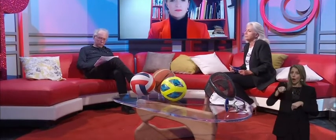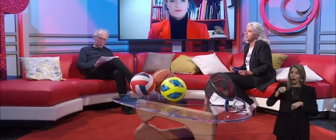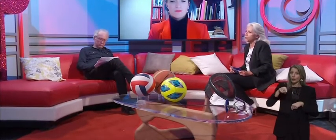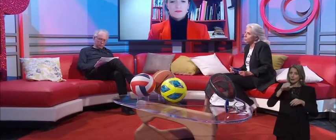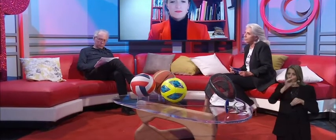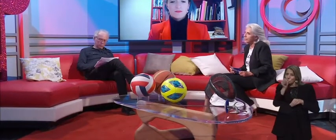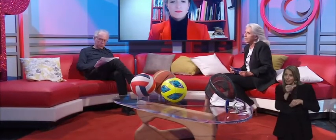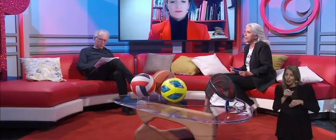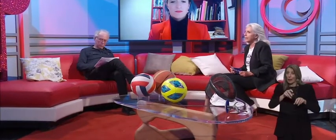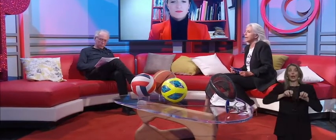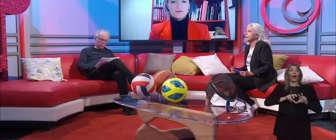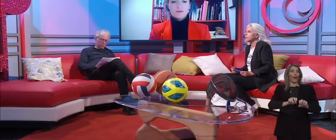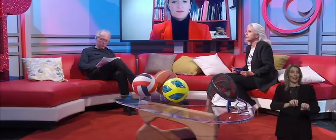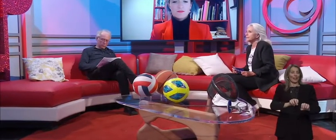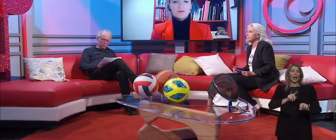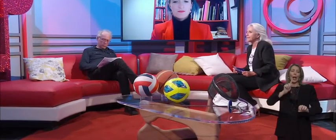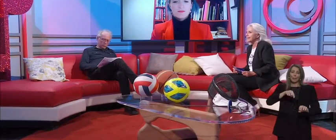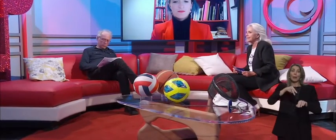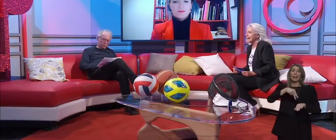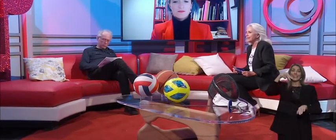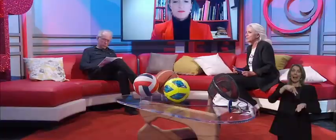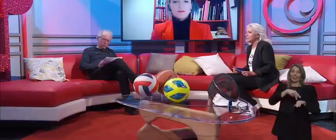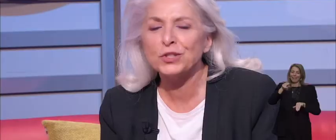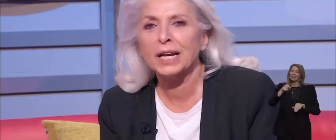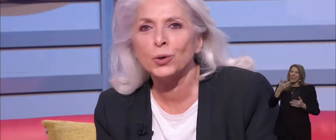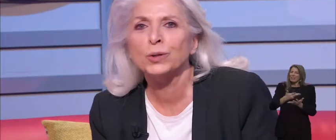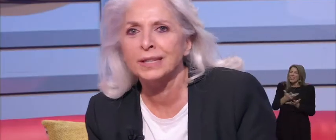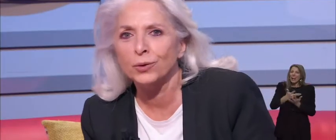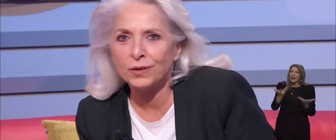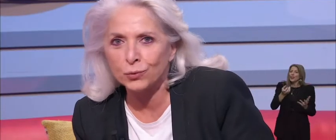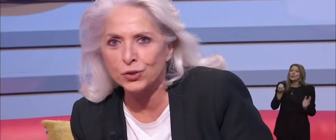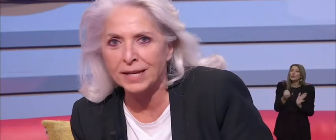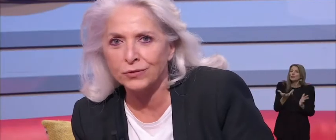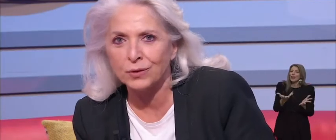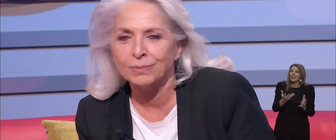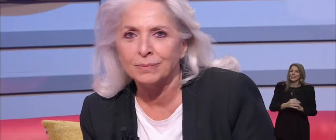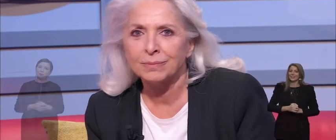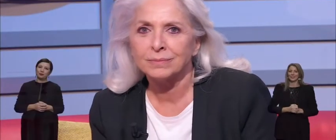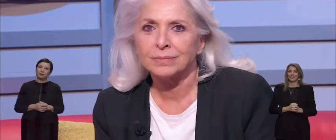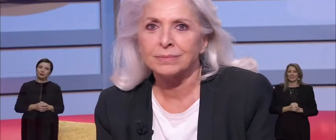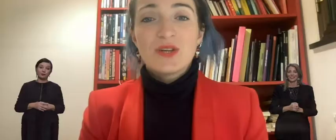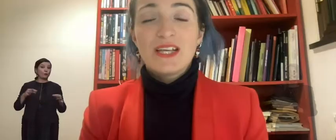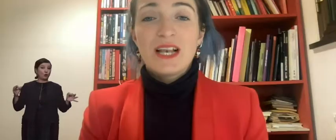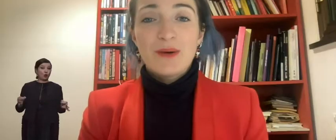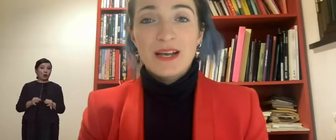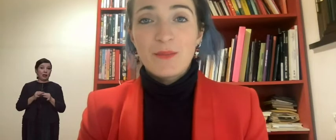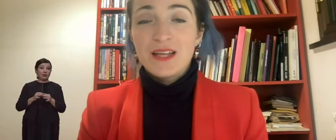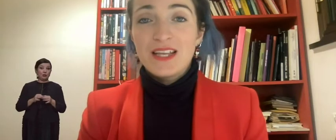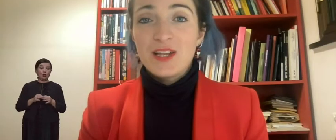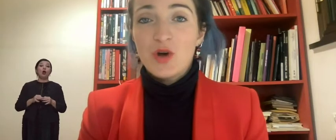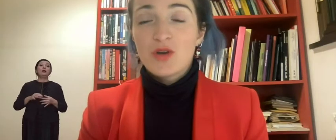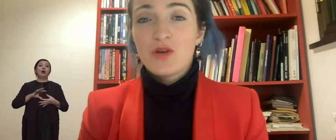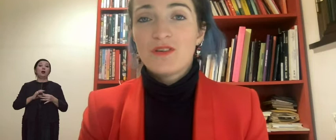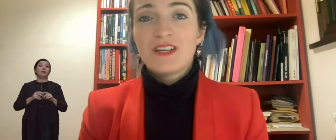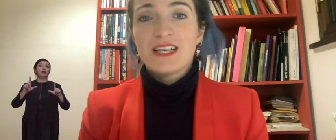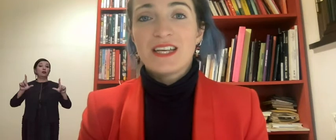protesi per correre e la protesi per saltare ci racconti cos'è successo? Sì, in occasione delle Paralimpiadi